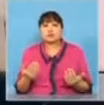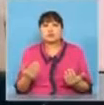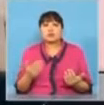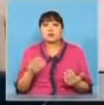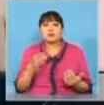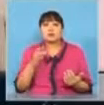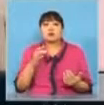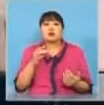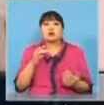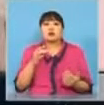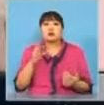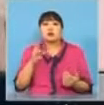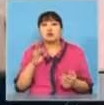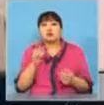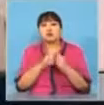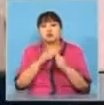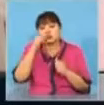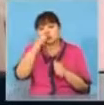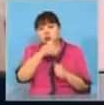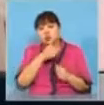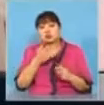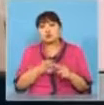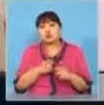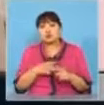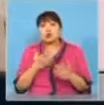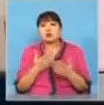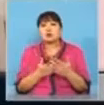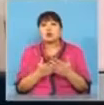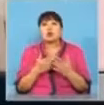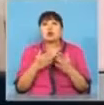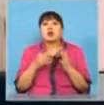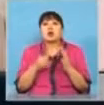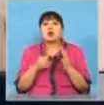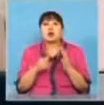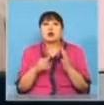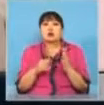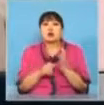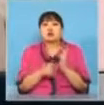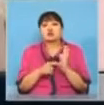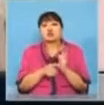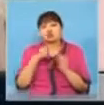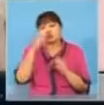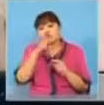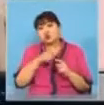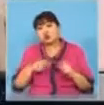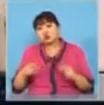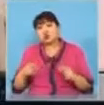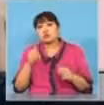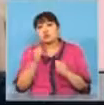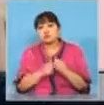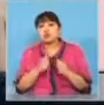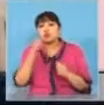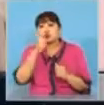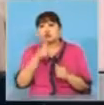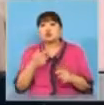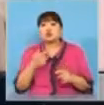бірақ енді жыл сайын осы міне где-то 6-7 жылдай болды. Жыл сайын біз